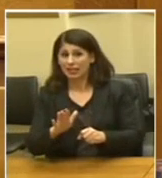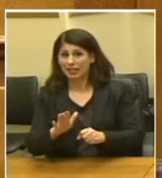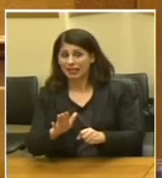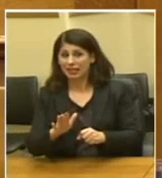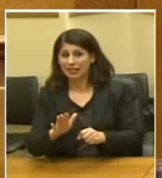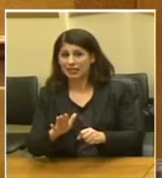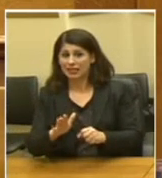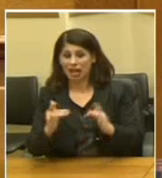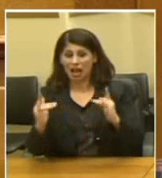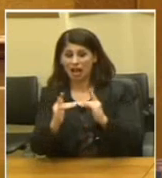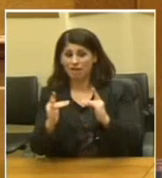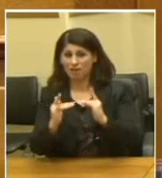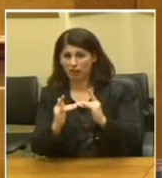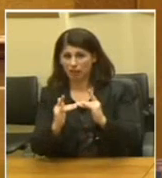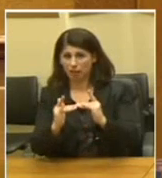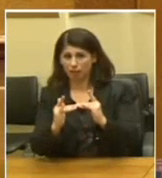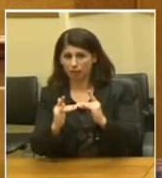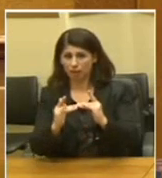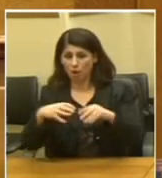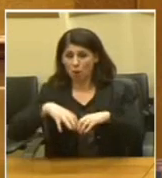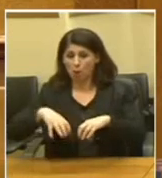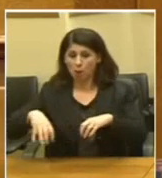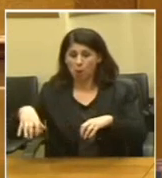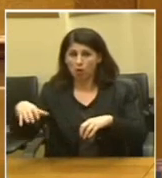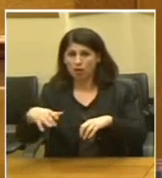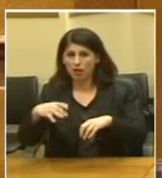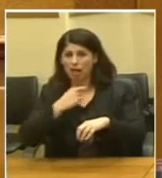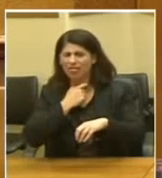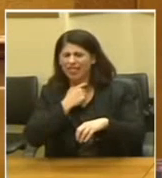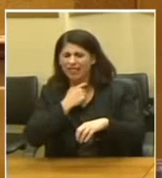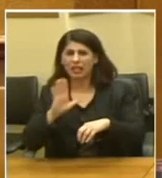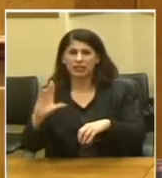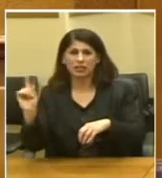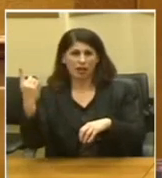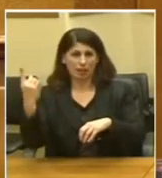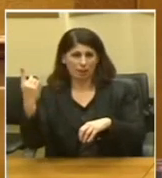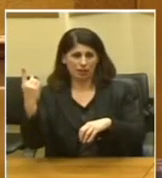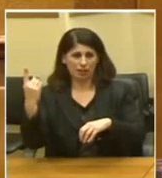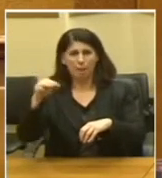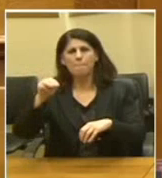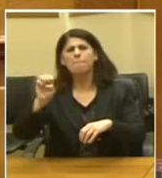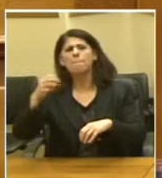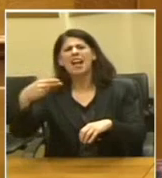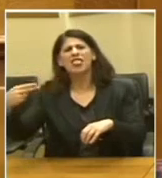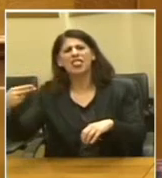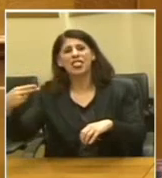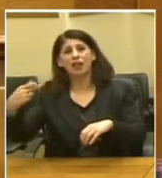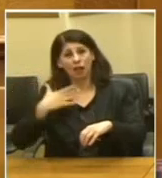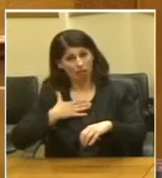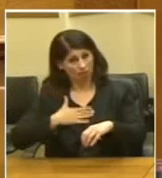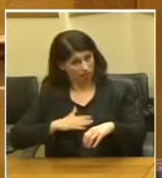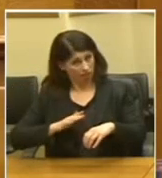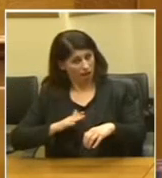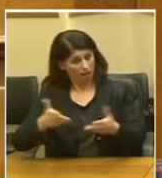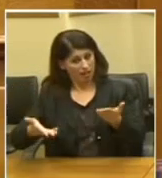επαρκείς κλίνες στις μονάδες εντατικής θεραπείας. Θέλετε να συγκρίνουμε πόσες